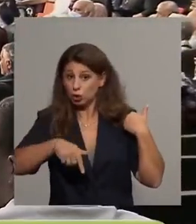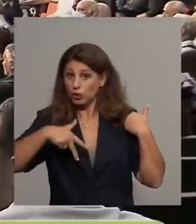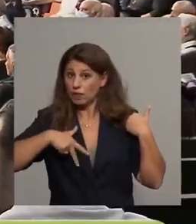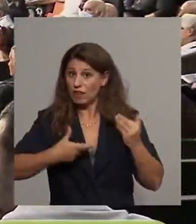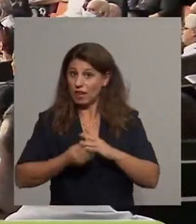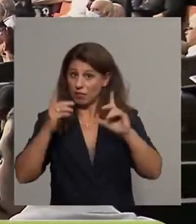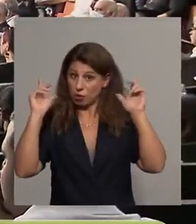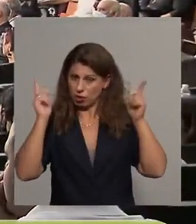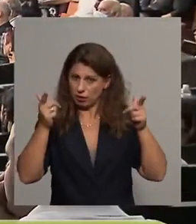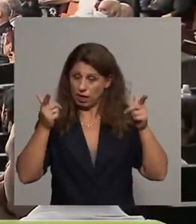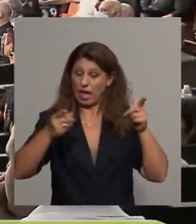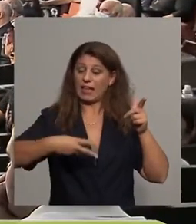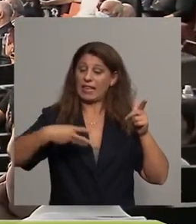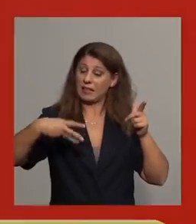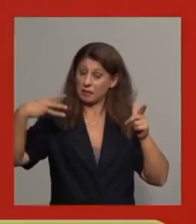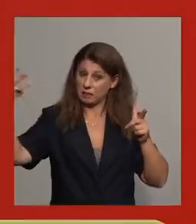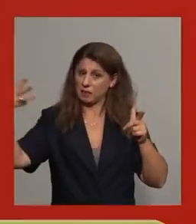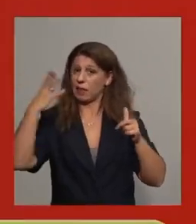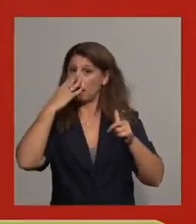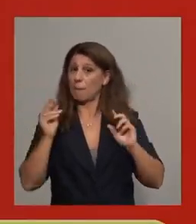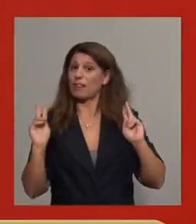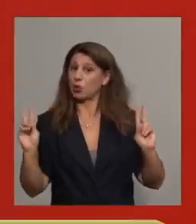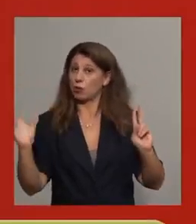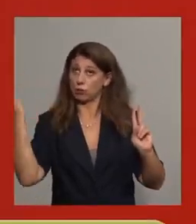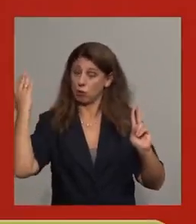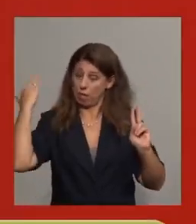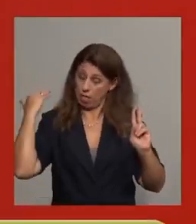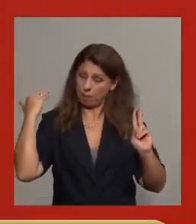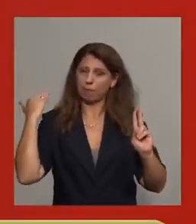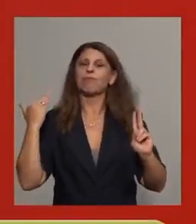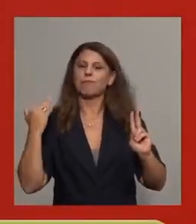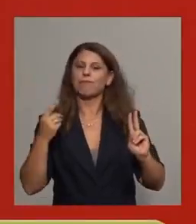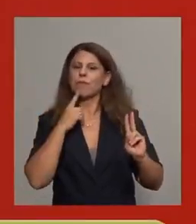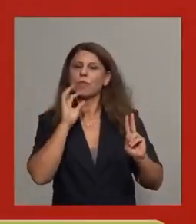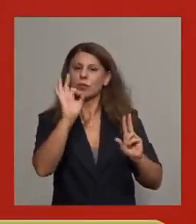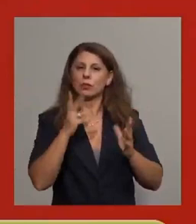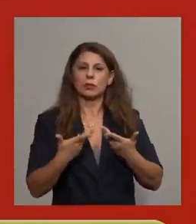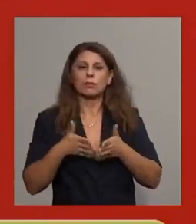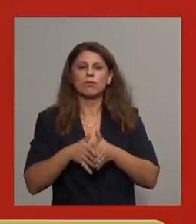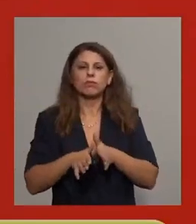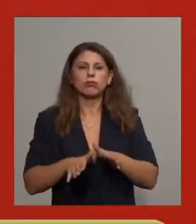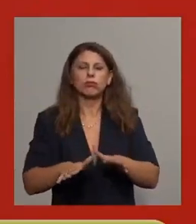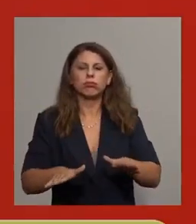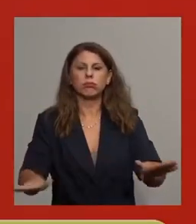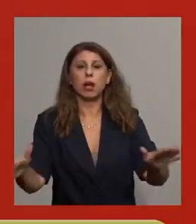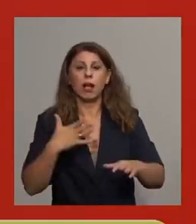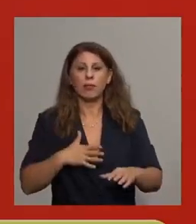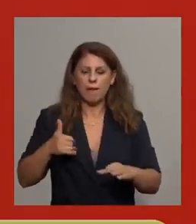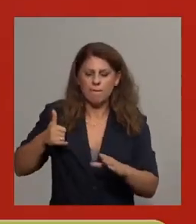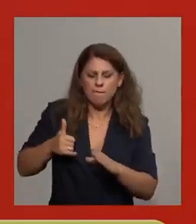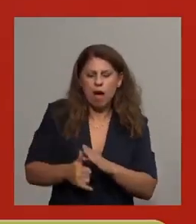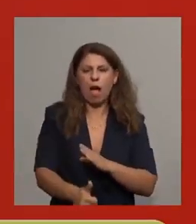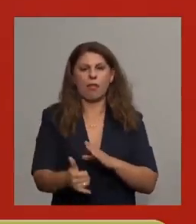Δημοκρατίας, όσο και ο ΣΥΡΙΖΑ και το ΠΑΣΟΚ προώθησαν και προωθούν την βαθύτερη εμπλοκή